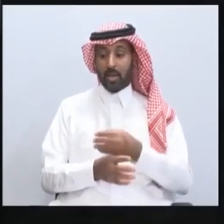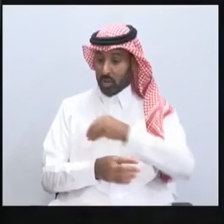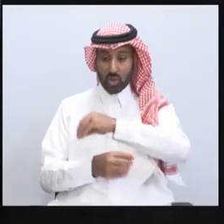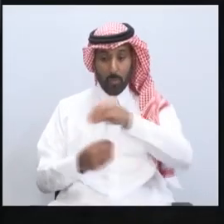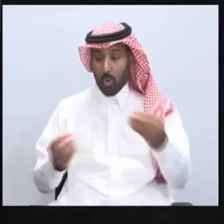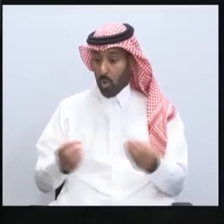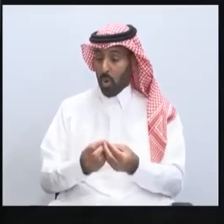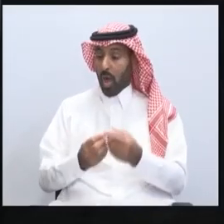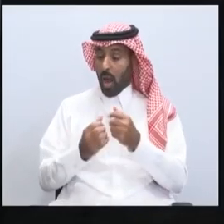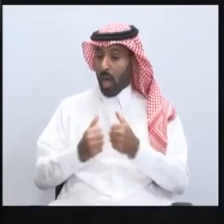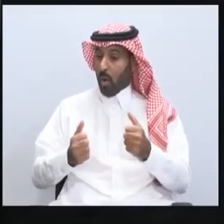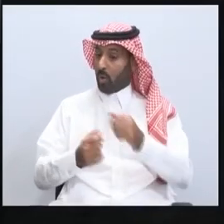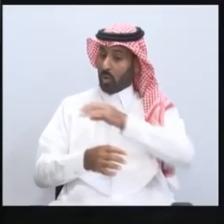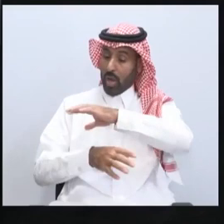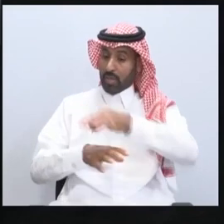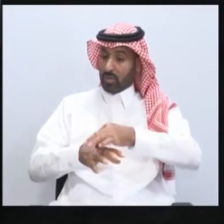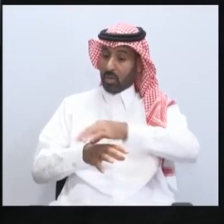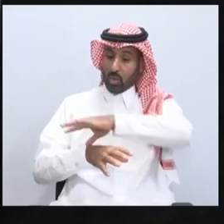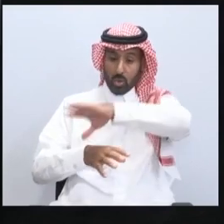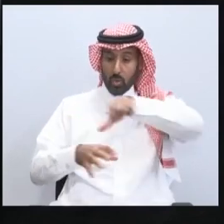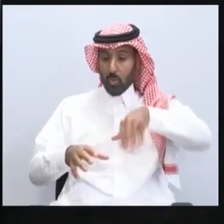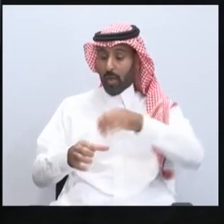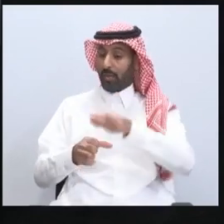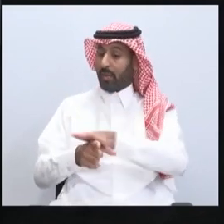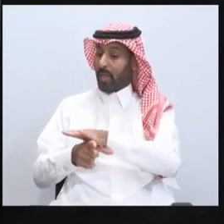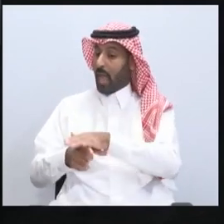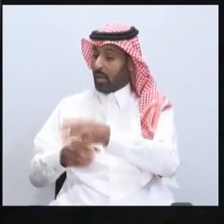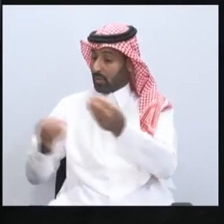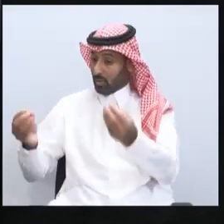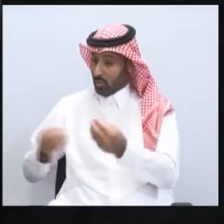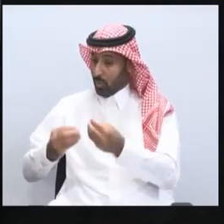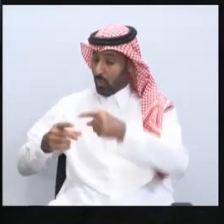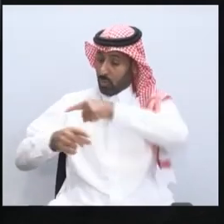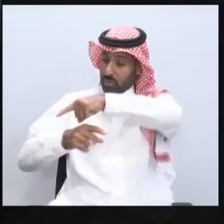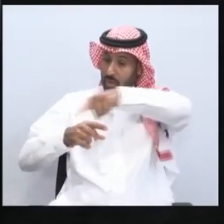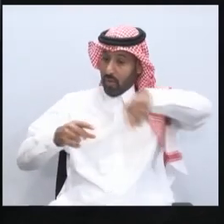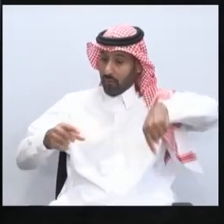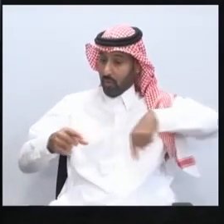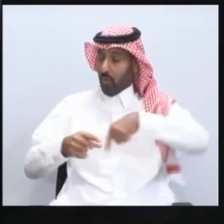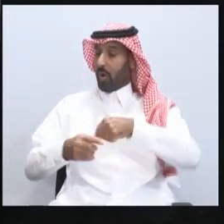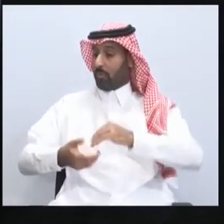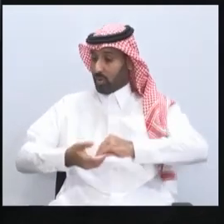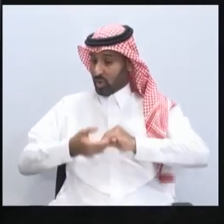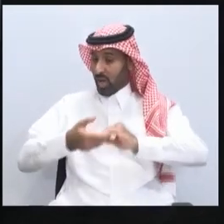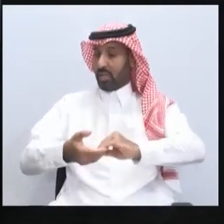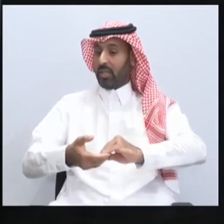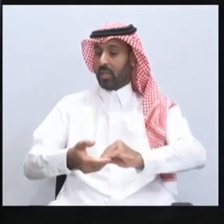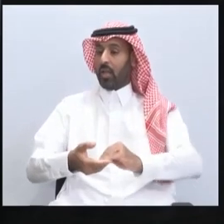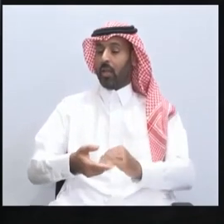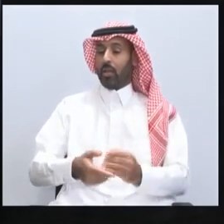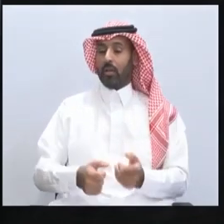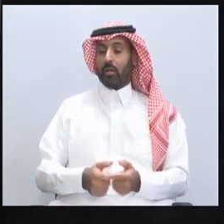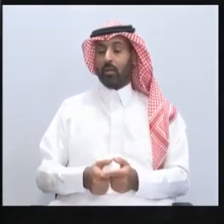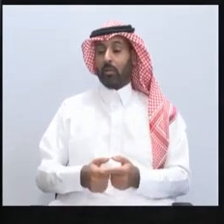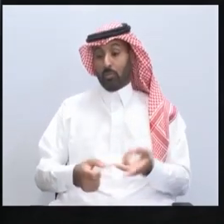التف الاهالي حينما ظهر الامام تركي بن عبد الله معيدا